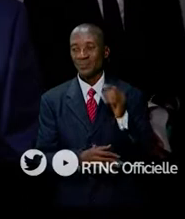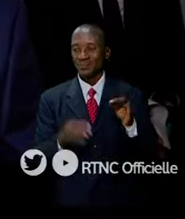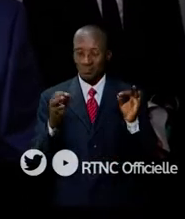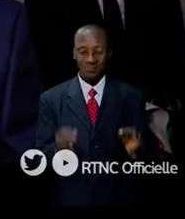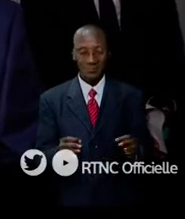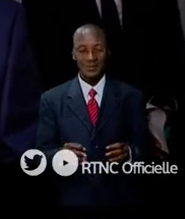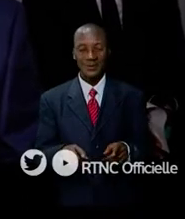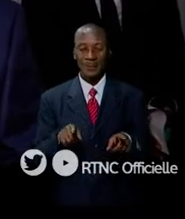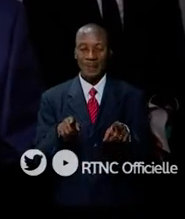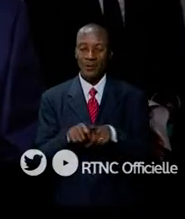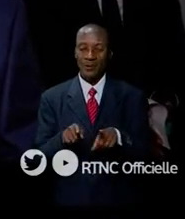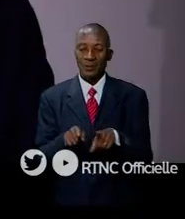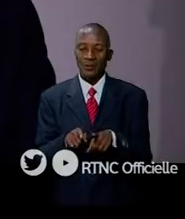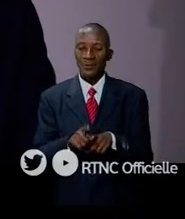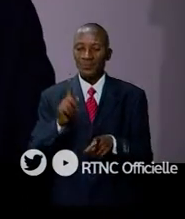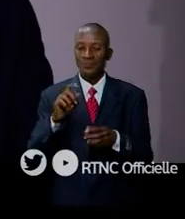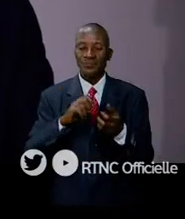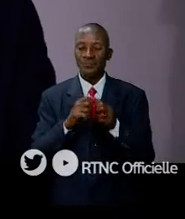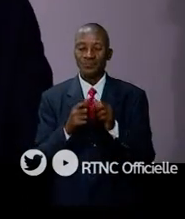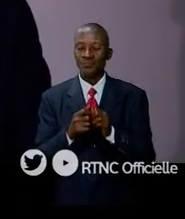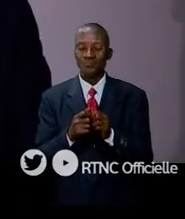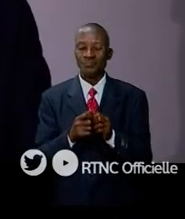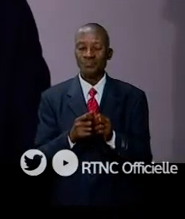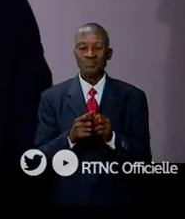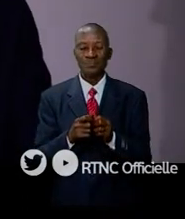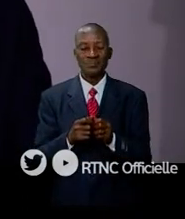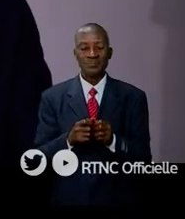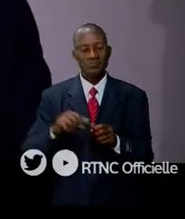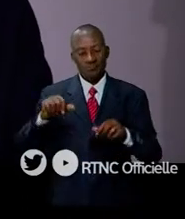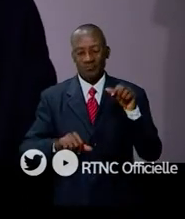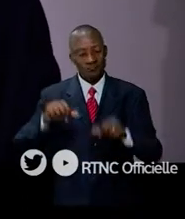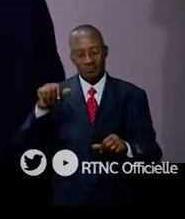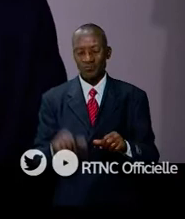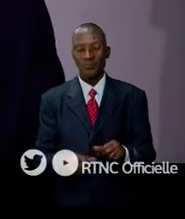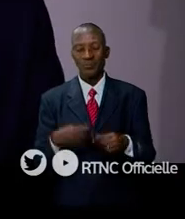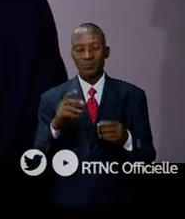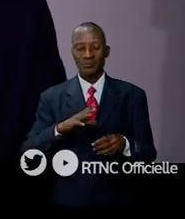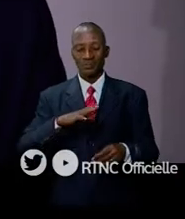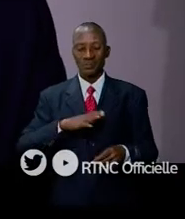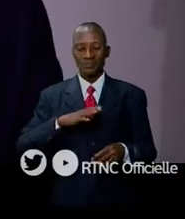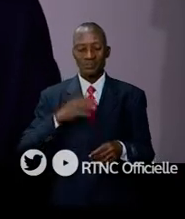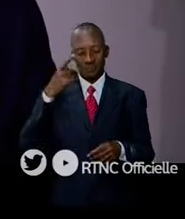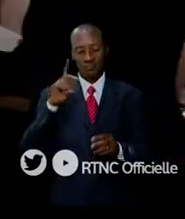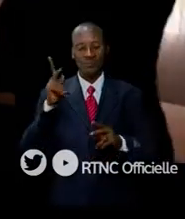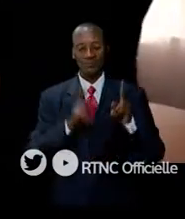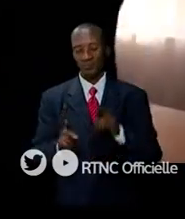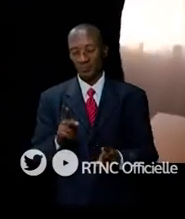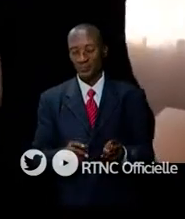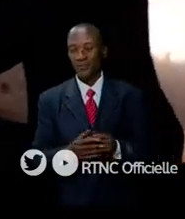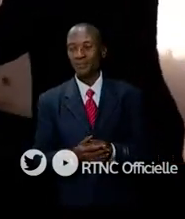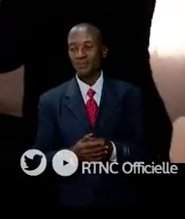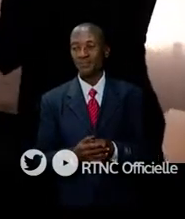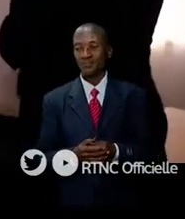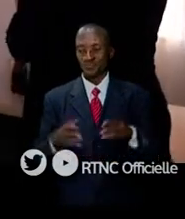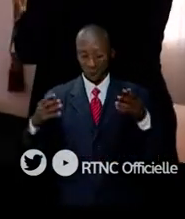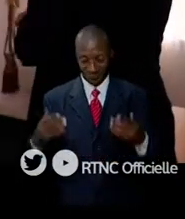panacée, une des panacées, je dirais, les plus évidentes pour améliorer le bien-être de notre population. Le professeur